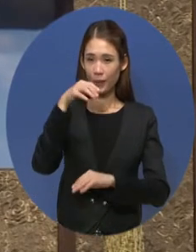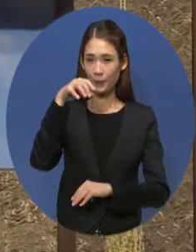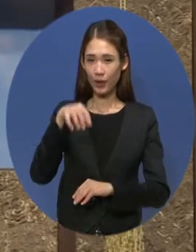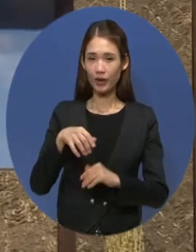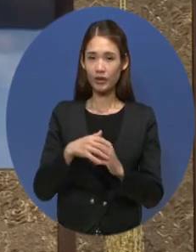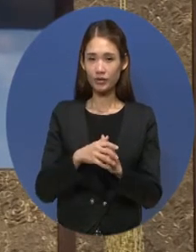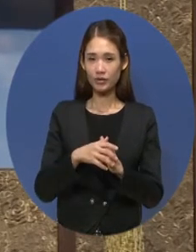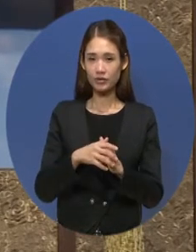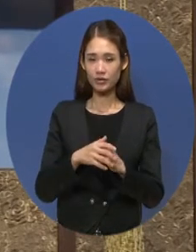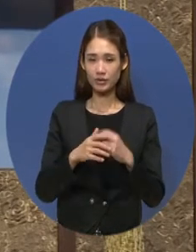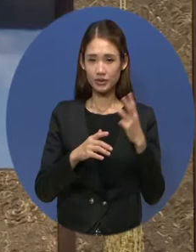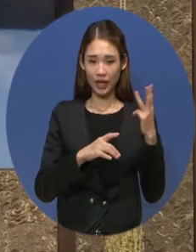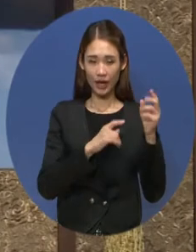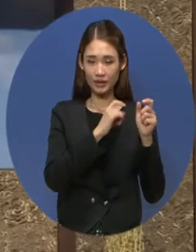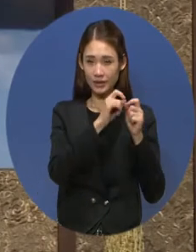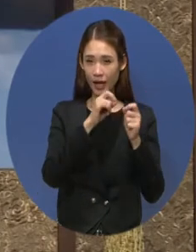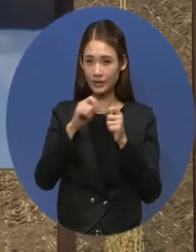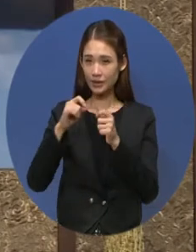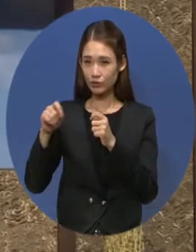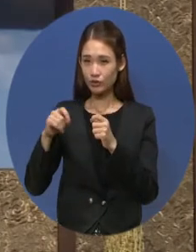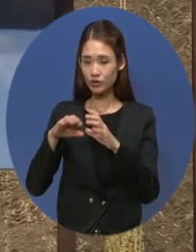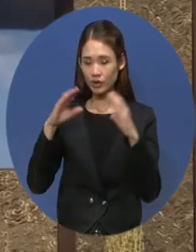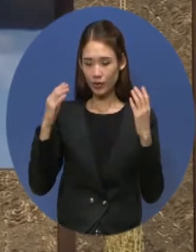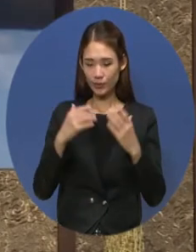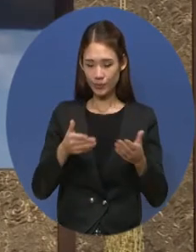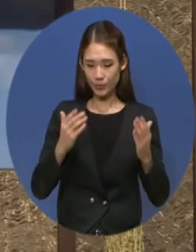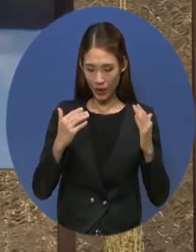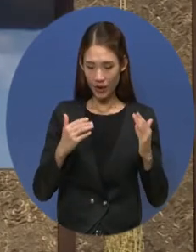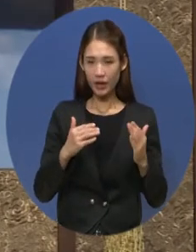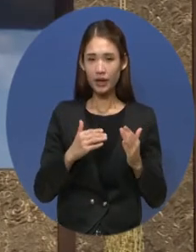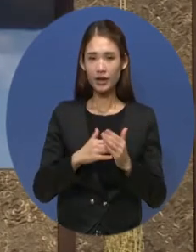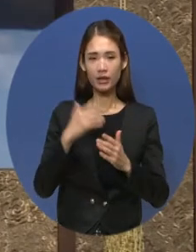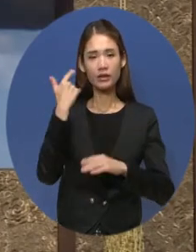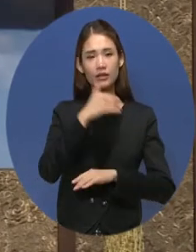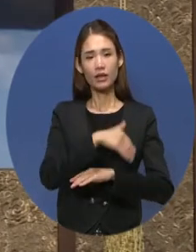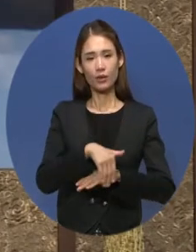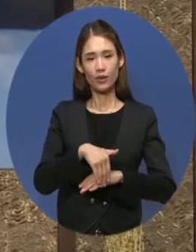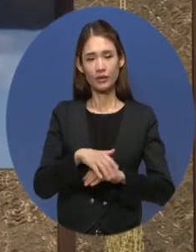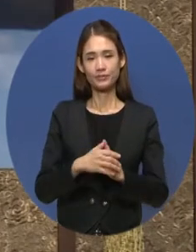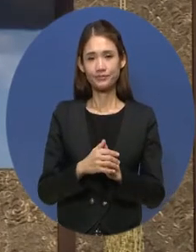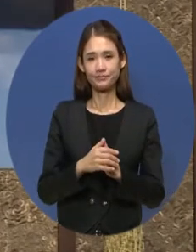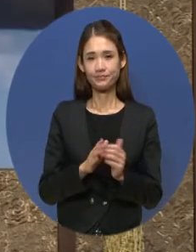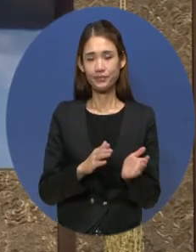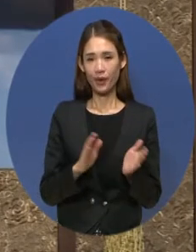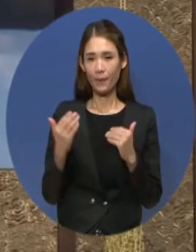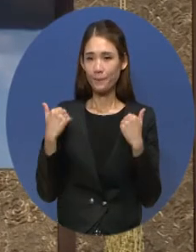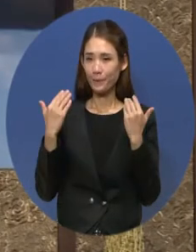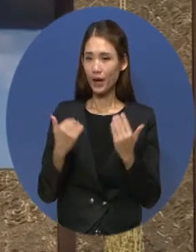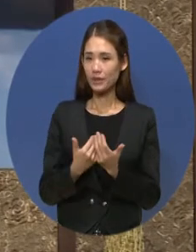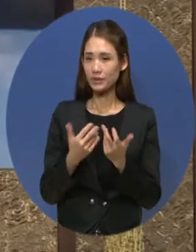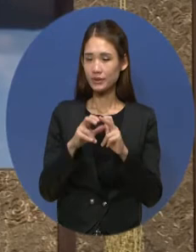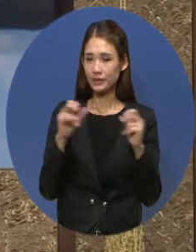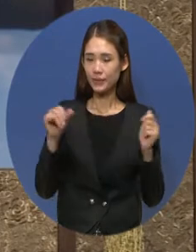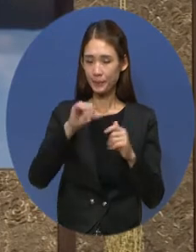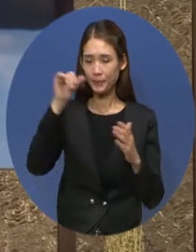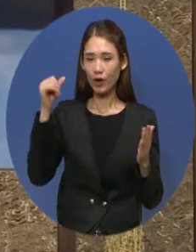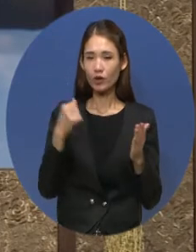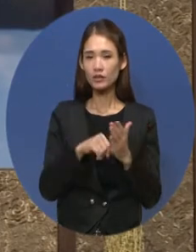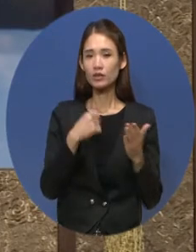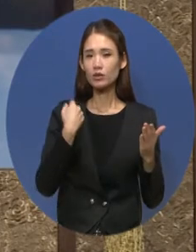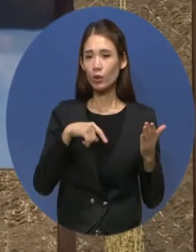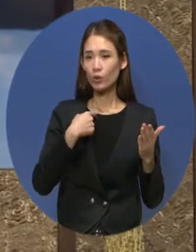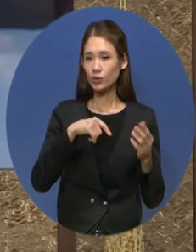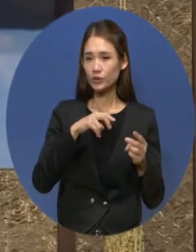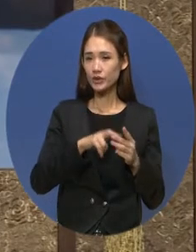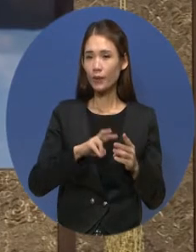세계 9 에서도 이제 설치가 완료될 예정입니다 그래서 어 그러면 이제 발정이 평생 교육 센터 가 뭐냐 라는